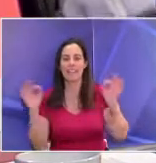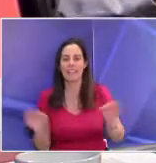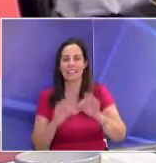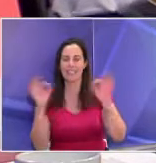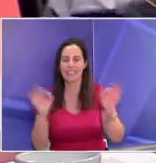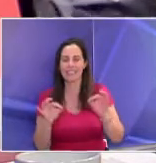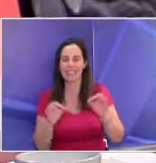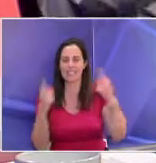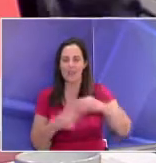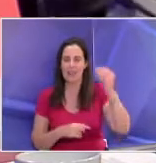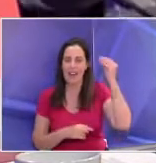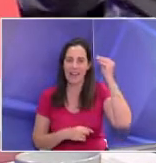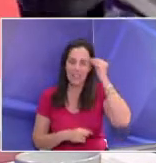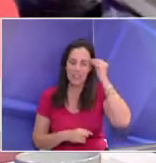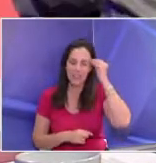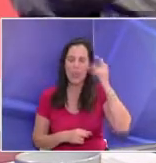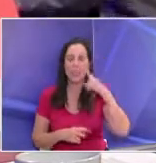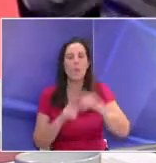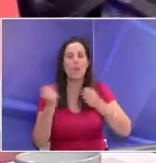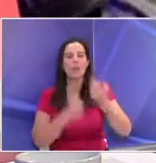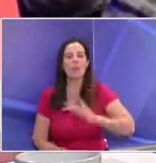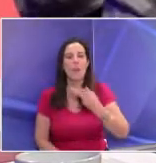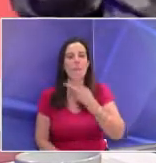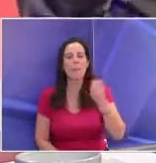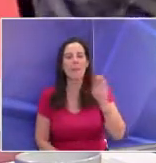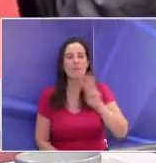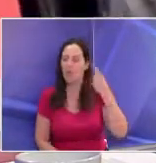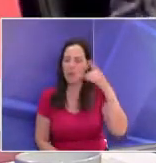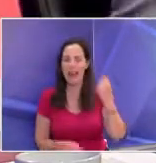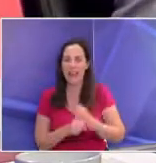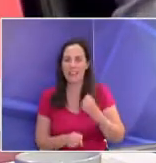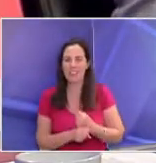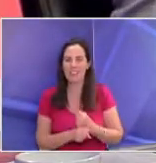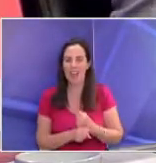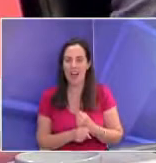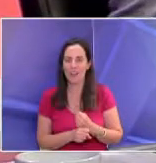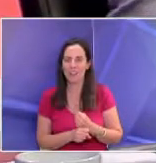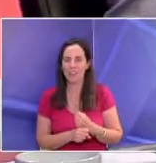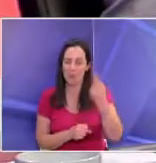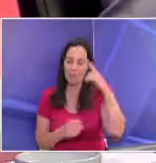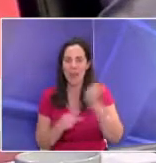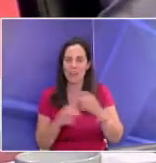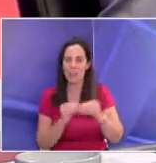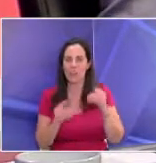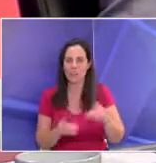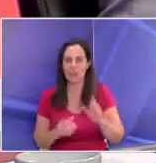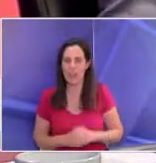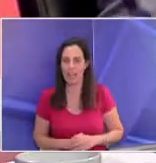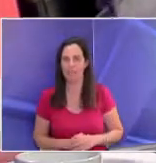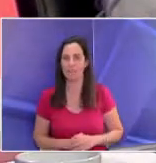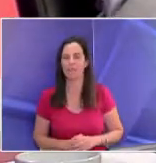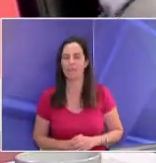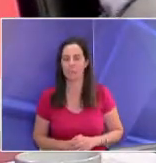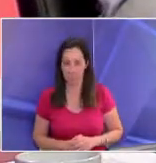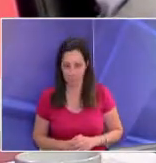שמקבל 200 שקל. הוא לא יודע מה לעשות עם זה, הוא עומד למחופה. אבל אולי, אבל אולי זה רק ההזדמנות שאנחנו יכולים להתאמש עם הבן